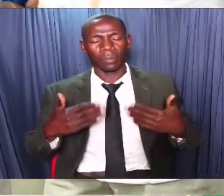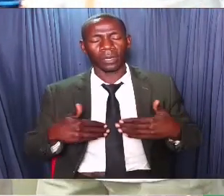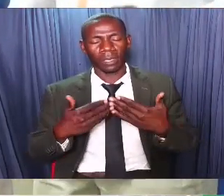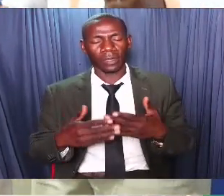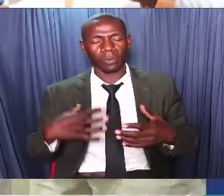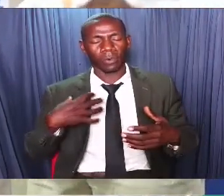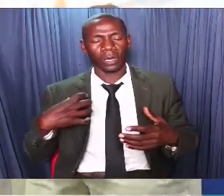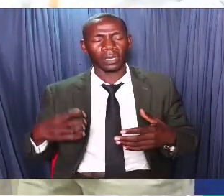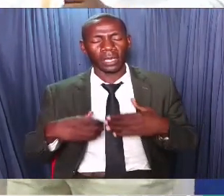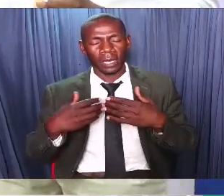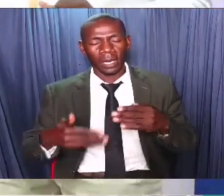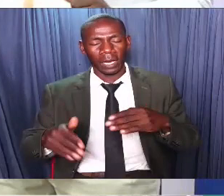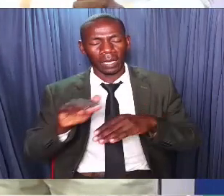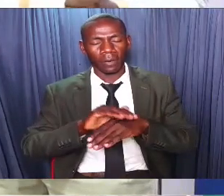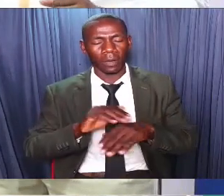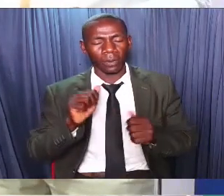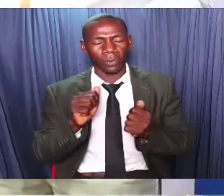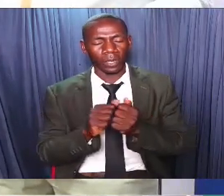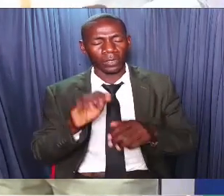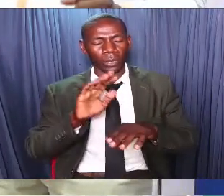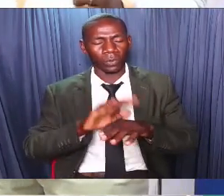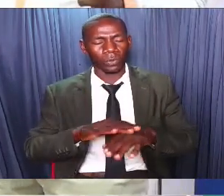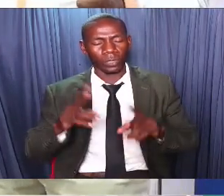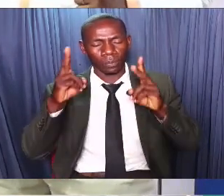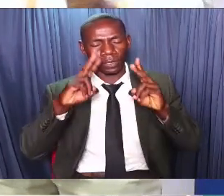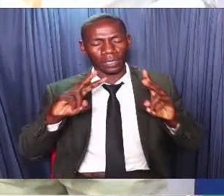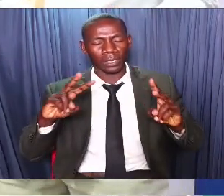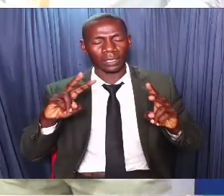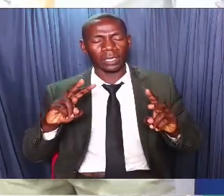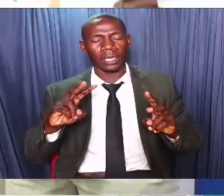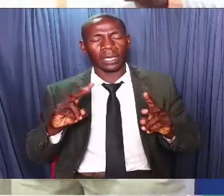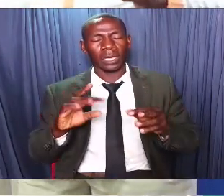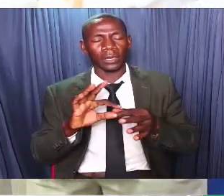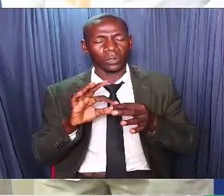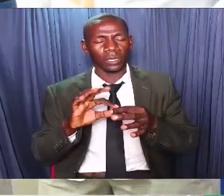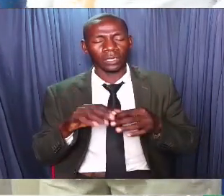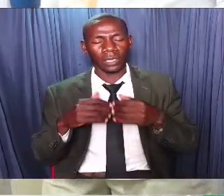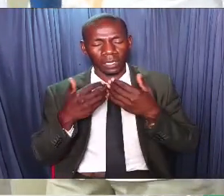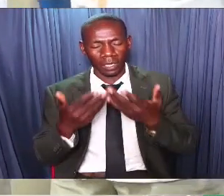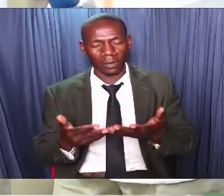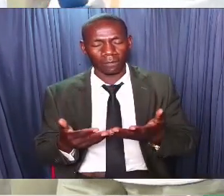kufanikiwa. Uwafike Bwana na mema na amani na utukufu. Maana wamekurudia wewe Baba.